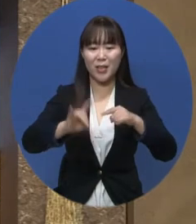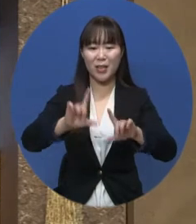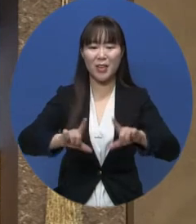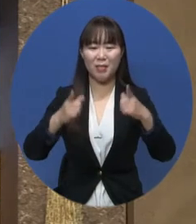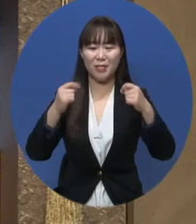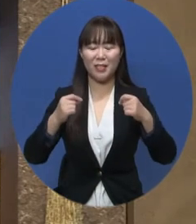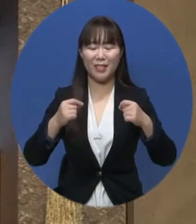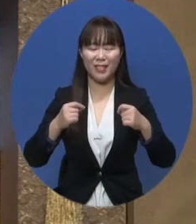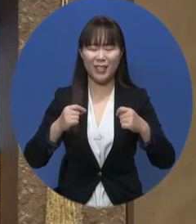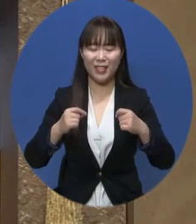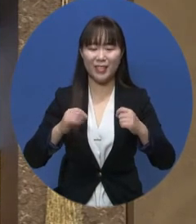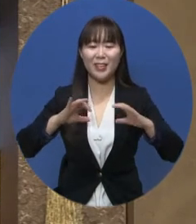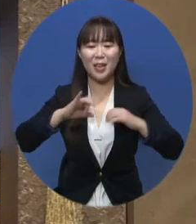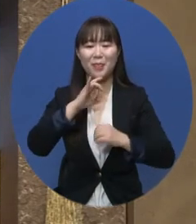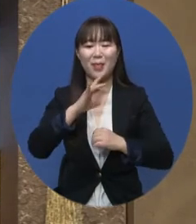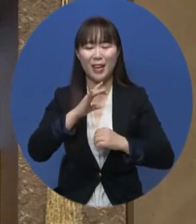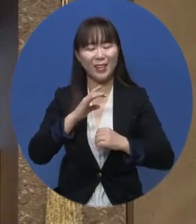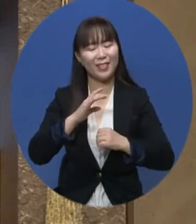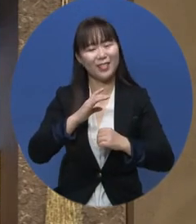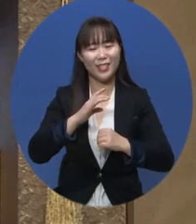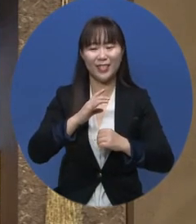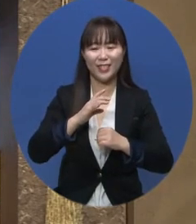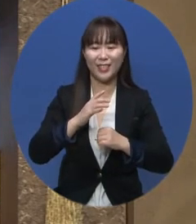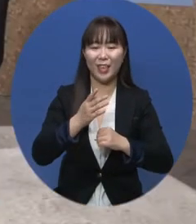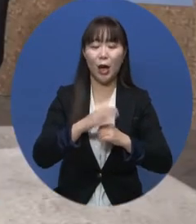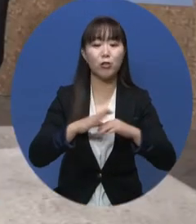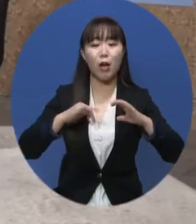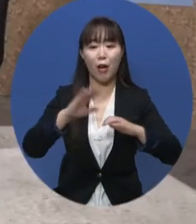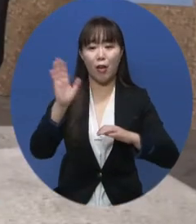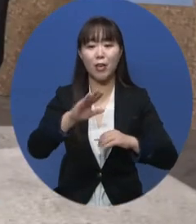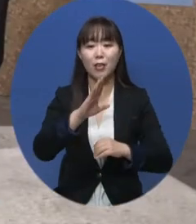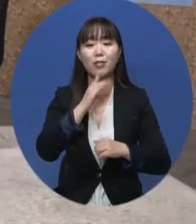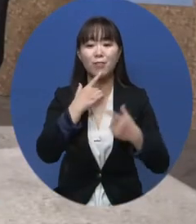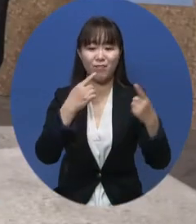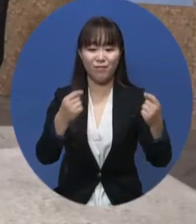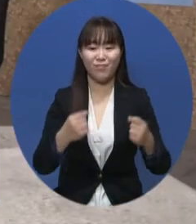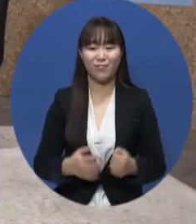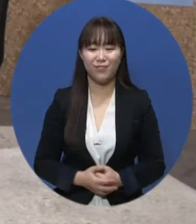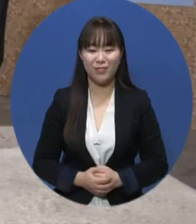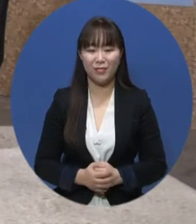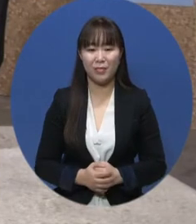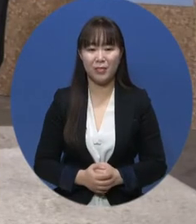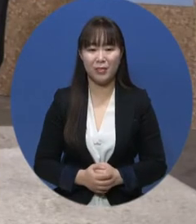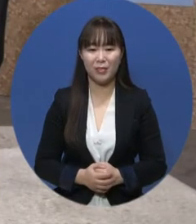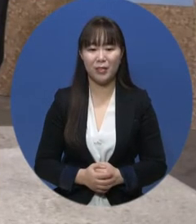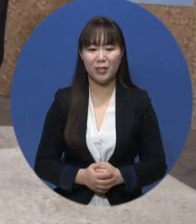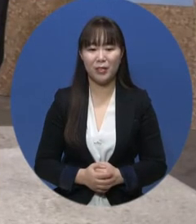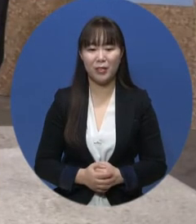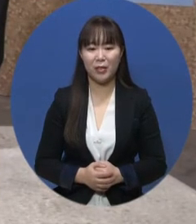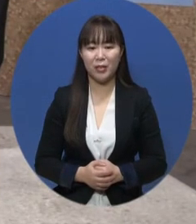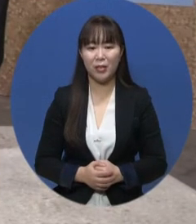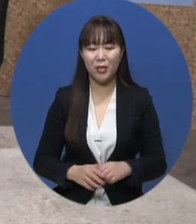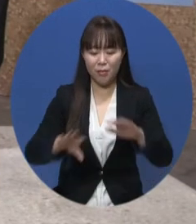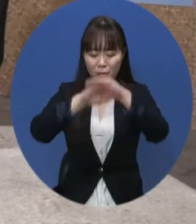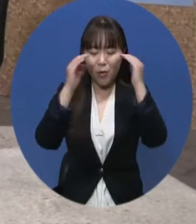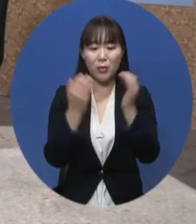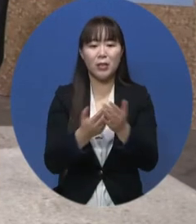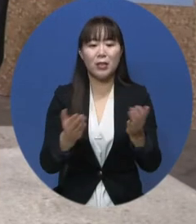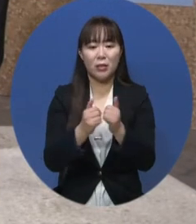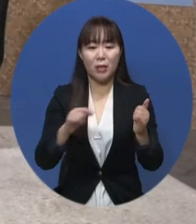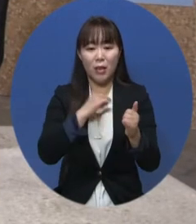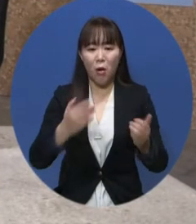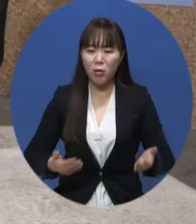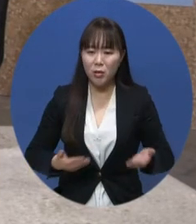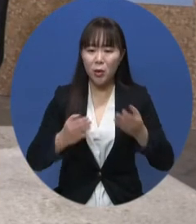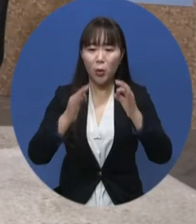이렇게 자랑만 해서 그렇긴 한데. 자랑이 아니라 사실인데요. 뭐. 예, 우리 전 종사자들이 정말